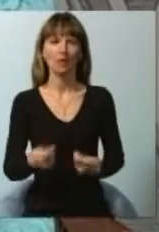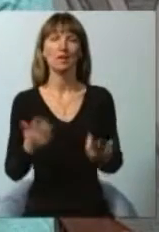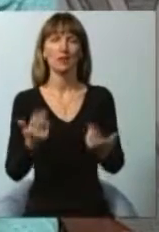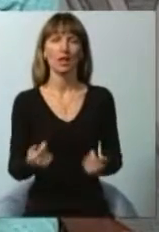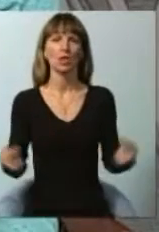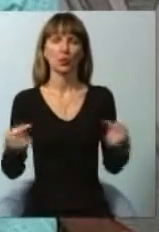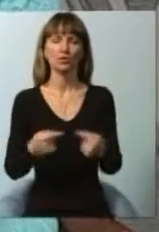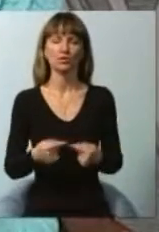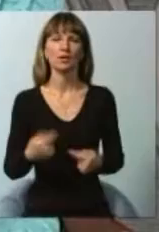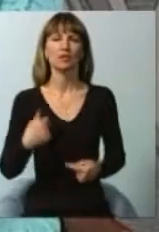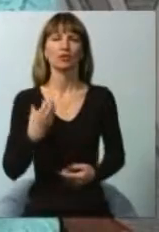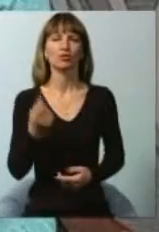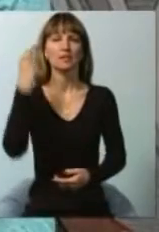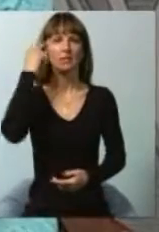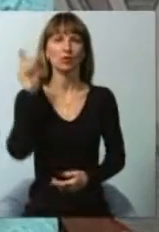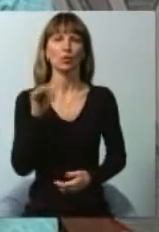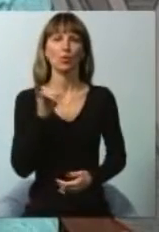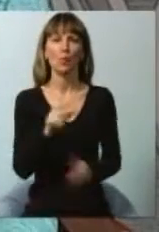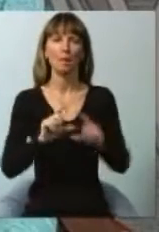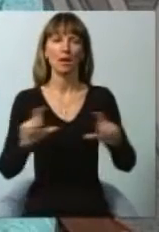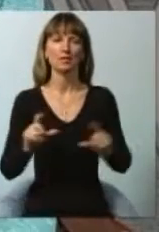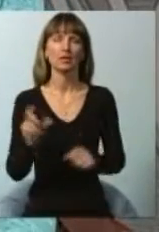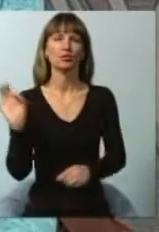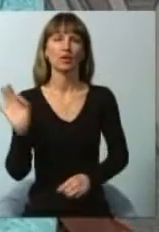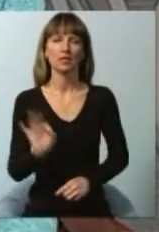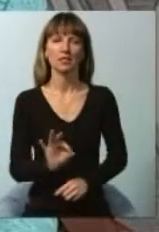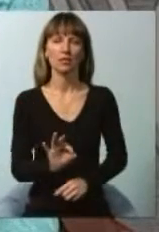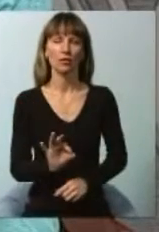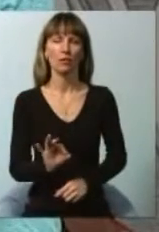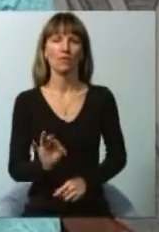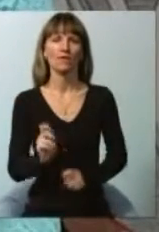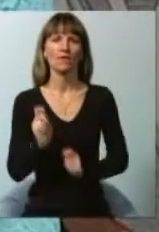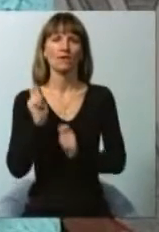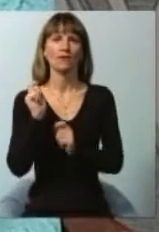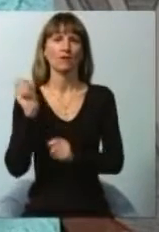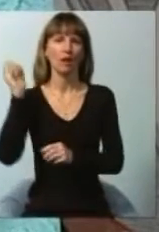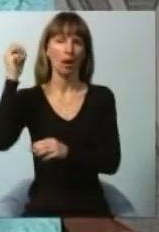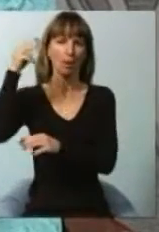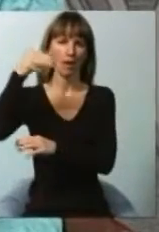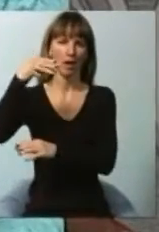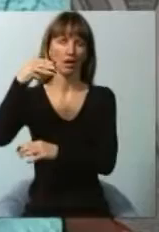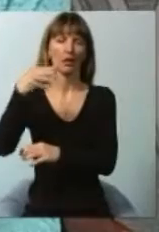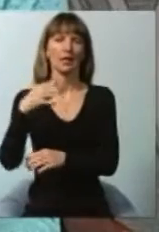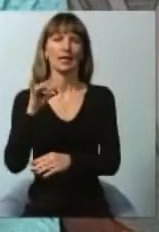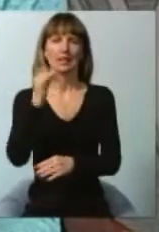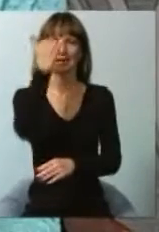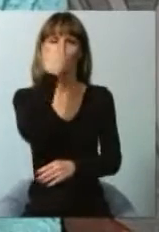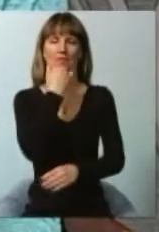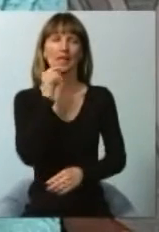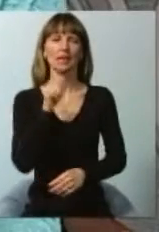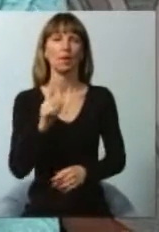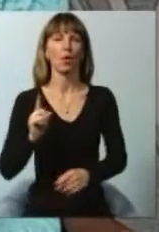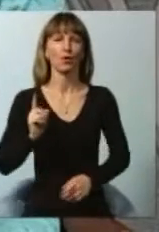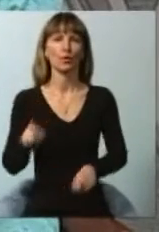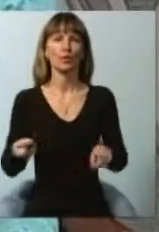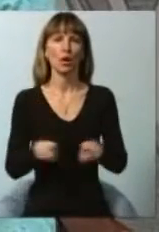цілком вірно. А я ще знаю, що у магазинах, до речі, дуже часто висять камери спостереження. І завдяки ним охоронці